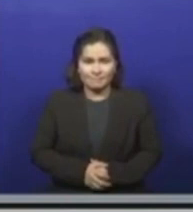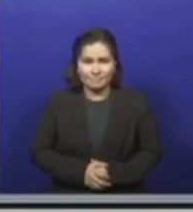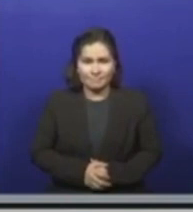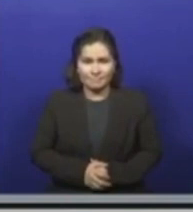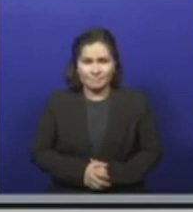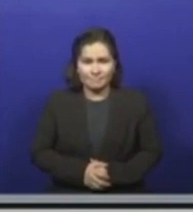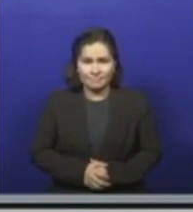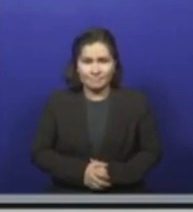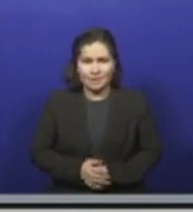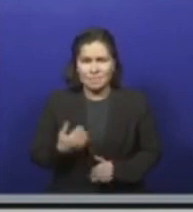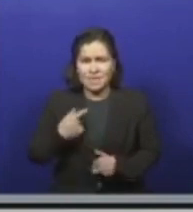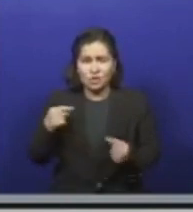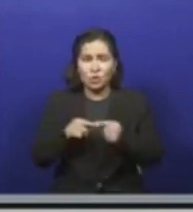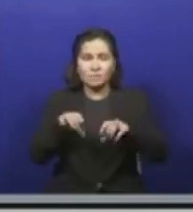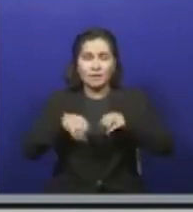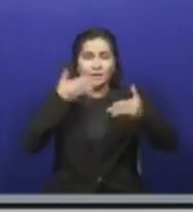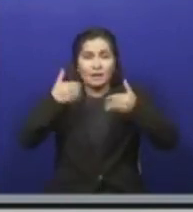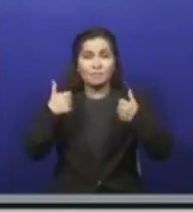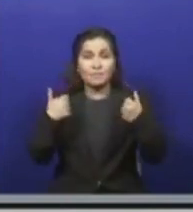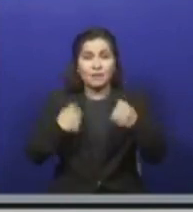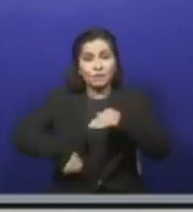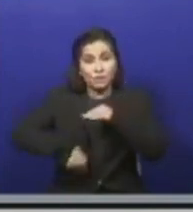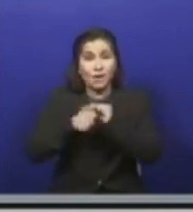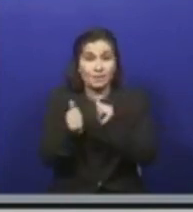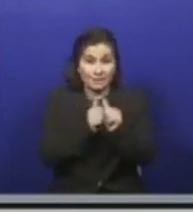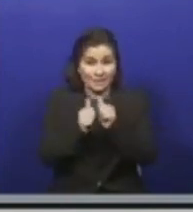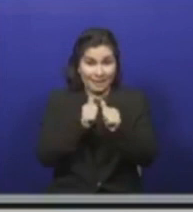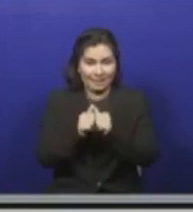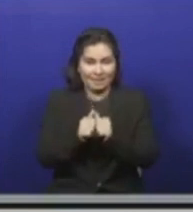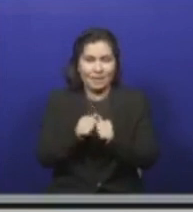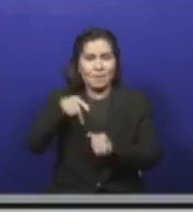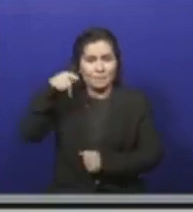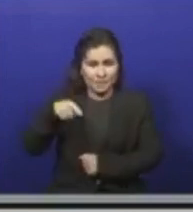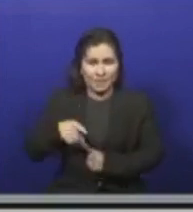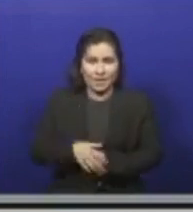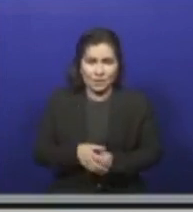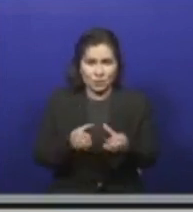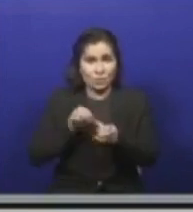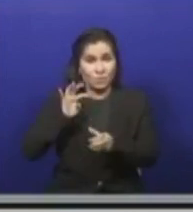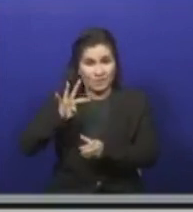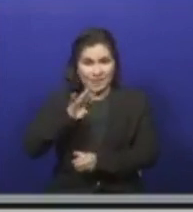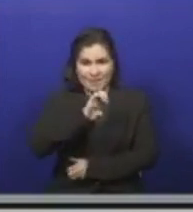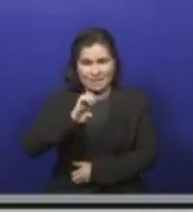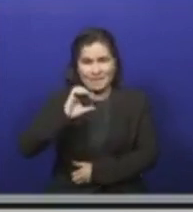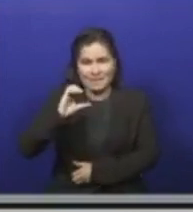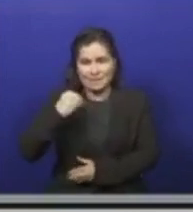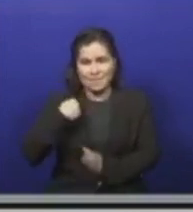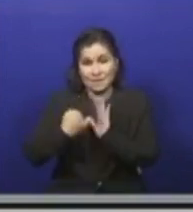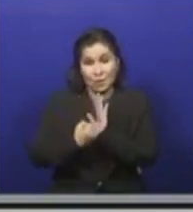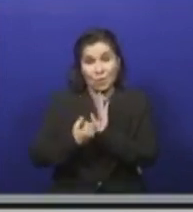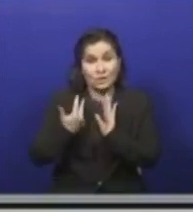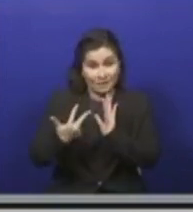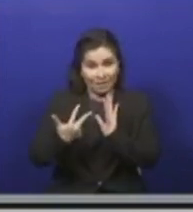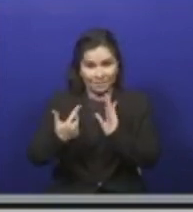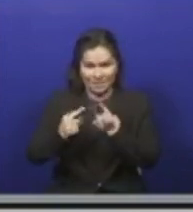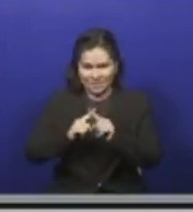ท่านประธานครับมีอะไรอีกการแข่งขันฟุตบอลการกุศลนัดพิเศษสีเศร้า EEC มี3จังหวัดนะครับผมก็ไ